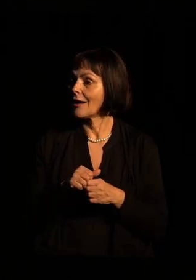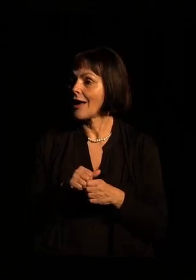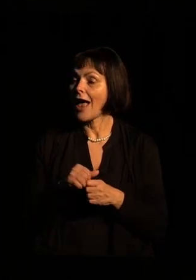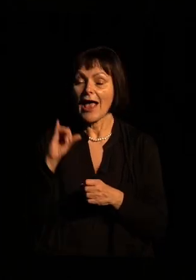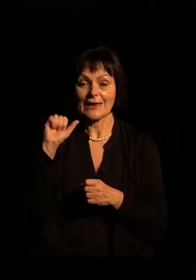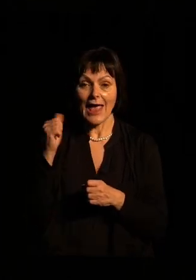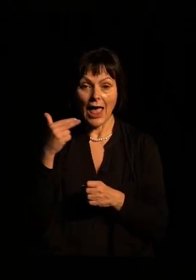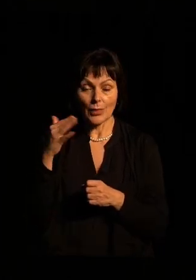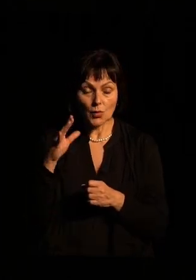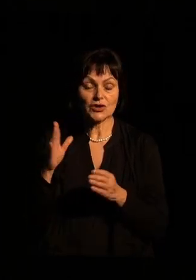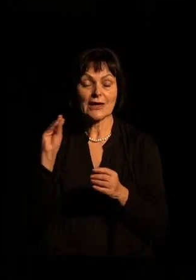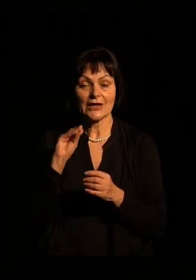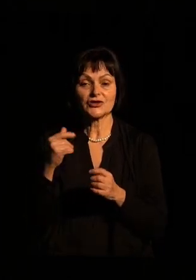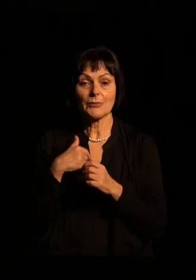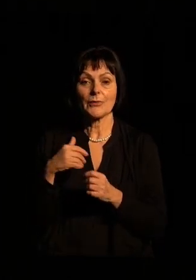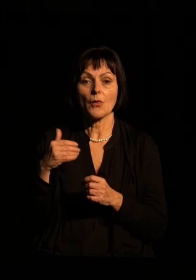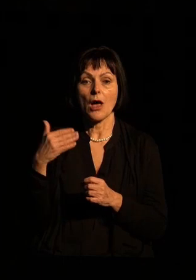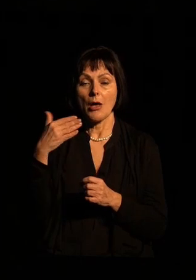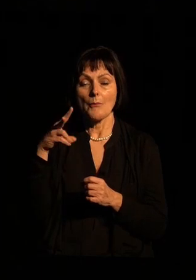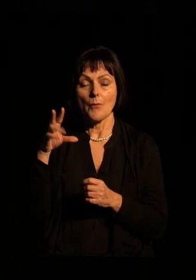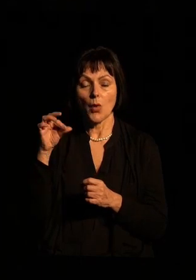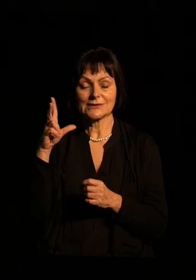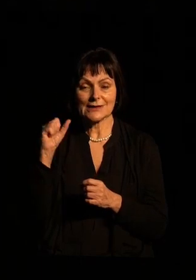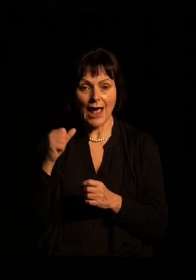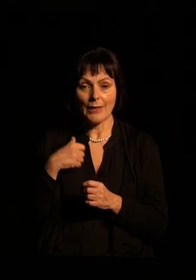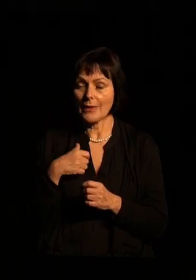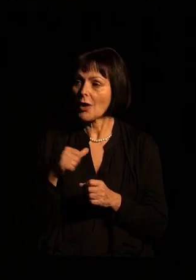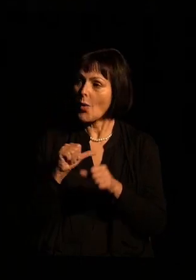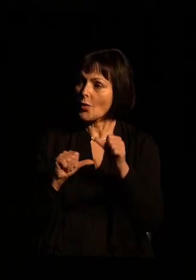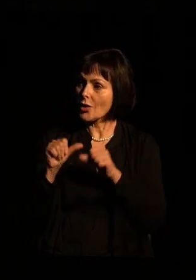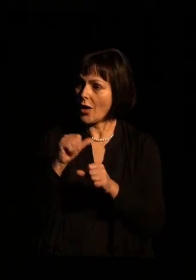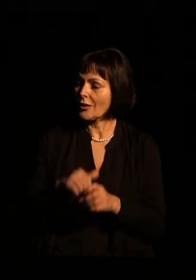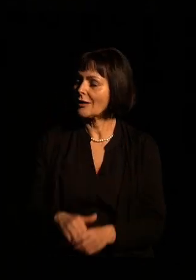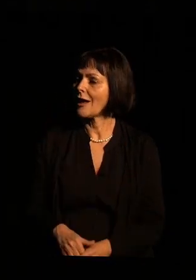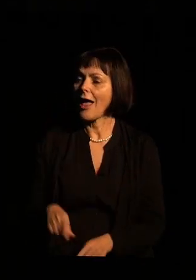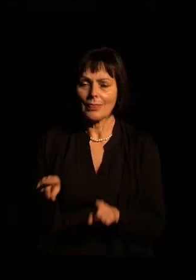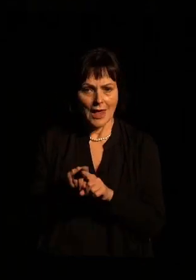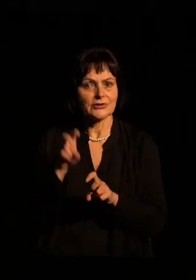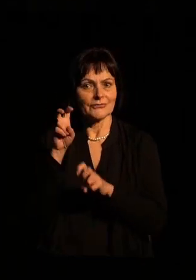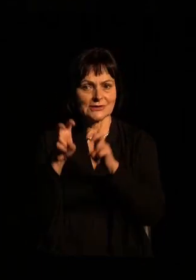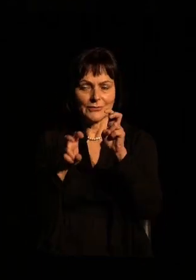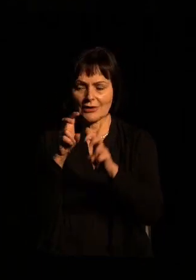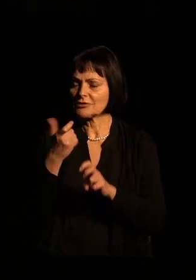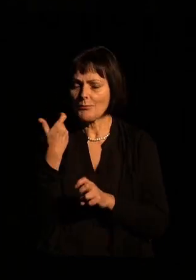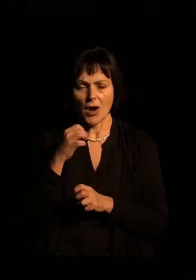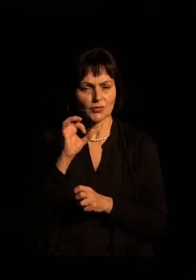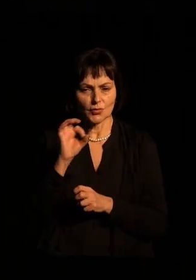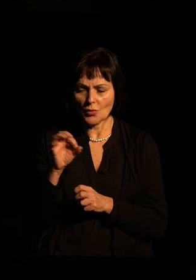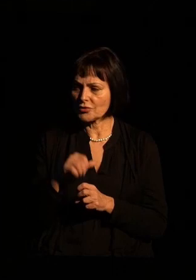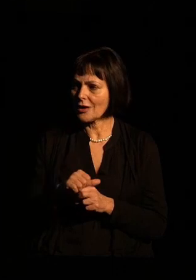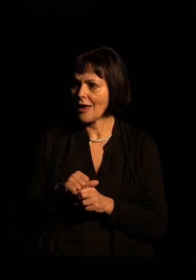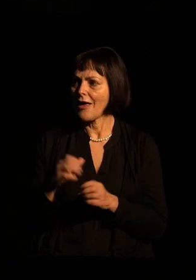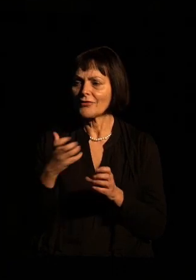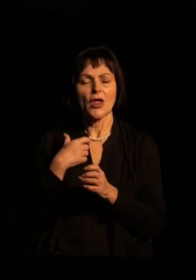oprócz Janusza to jeszcze był Jasiu Muskat i jeszcze Adaś Potoczek. Rok temu był Jasiu Muskat. Też dobrze wspinający się ludzie i